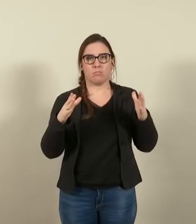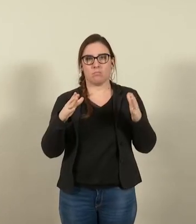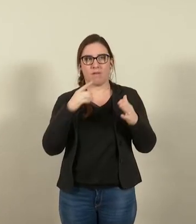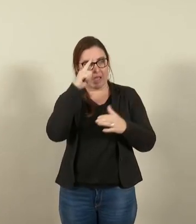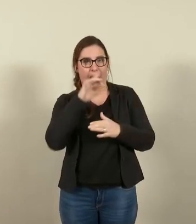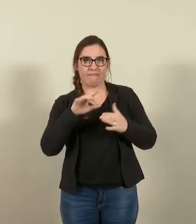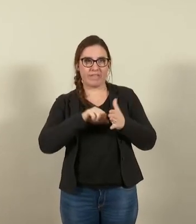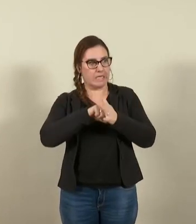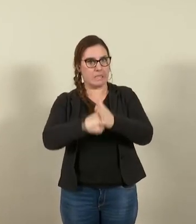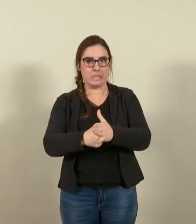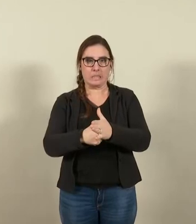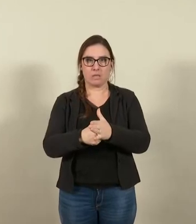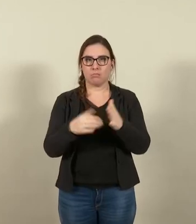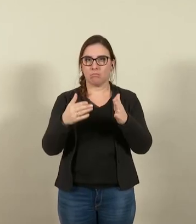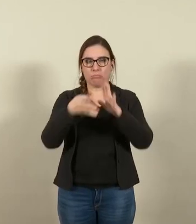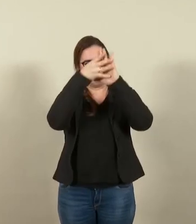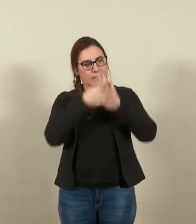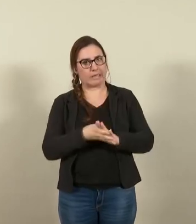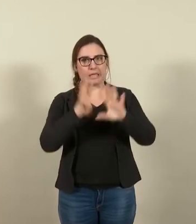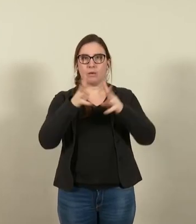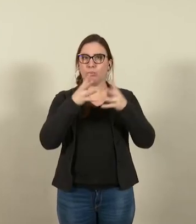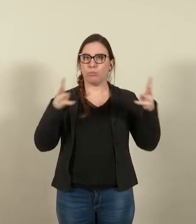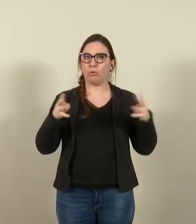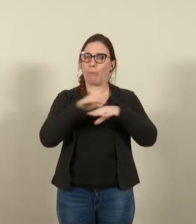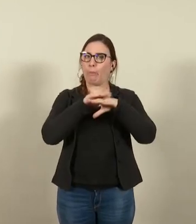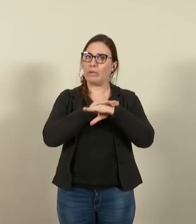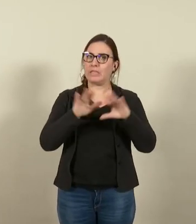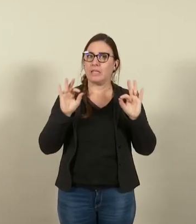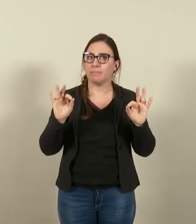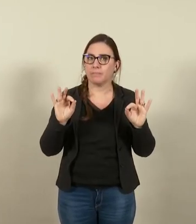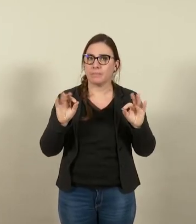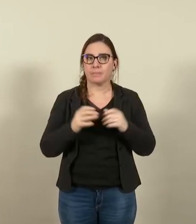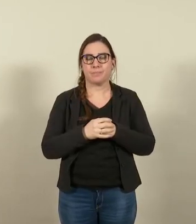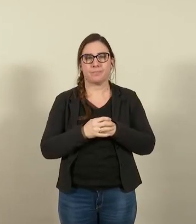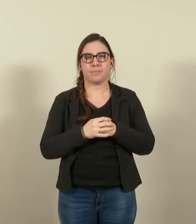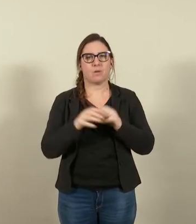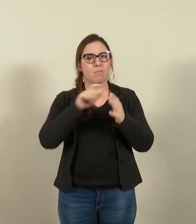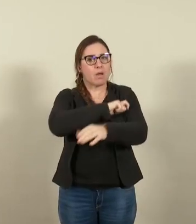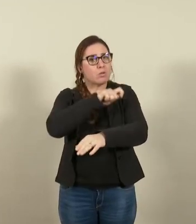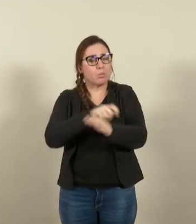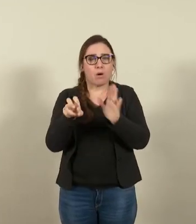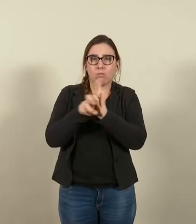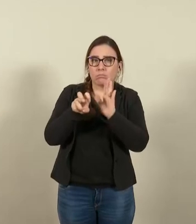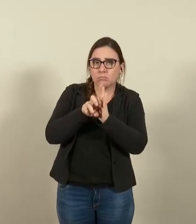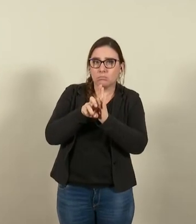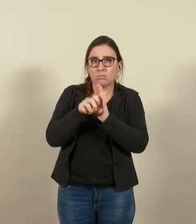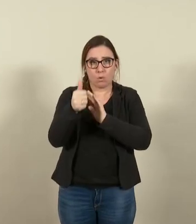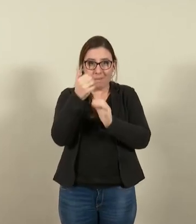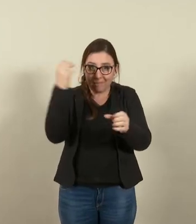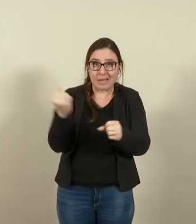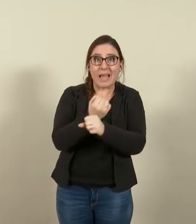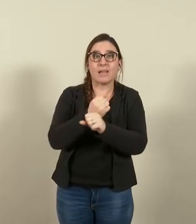pour qu'il correspondent à votre grille de critères politiques et ce n'est sûrement pas le sport grenoblois qui sortira gagnant de